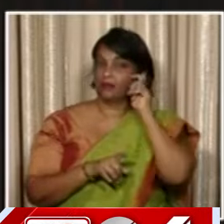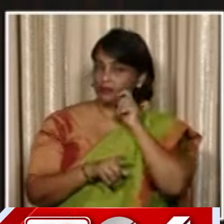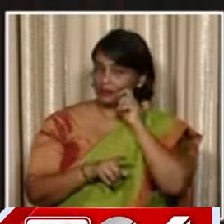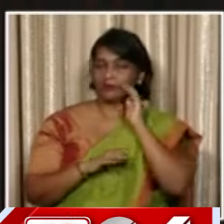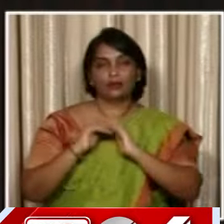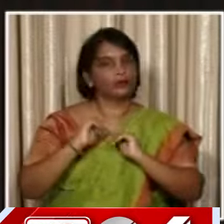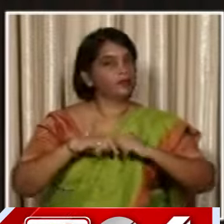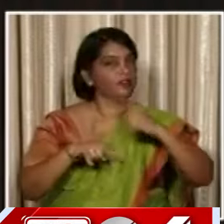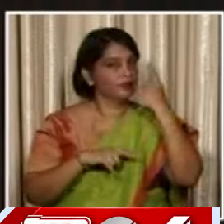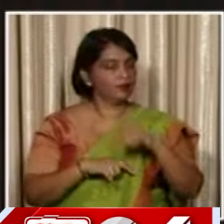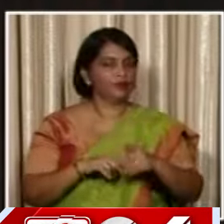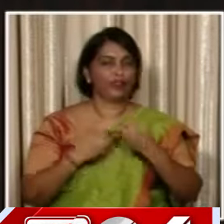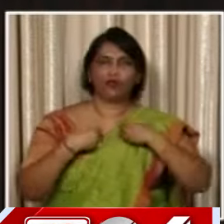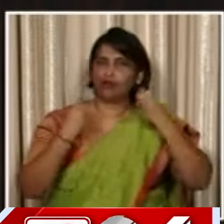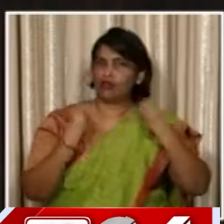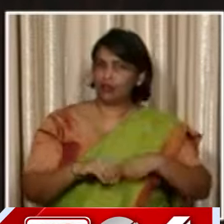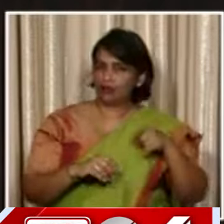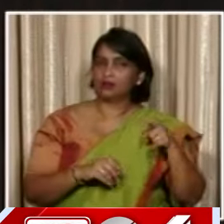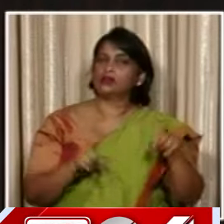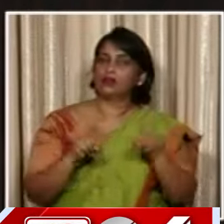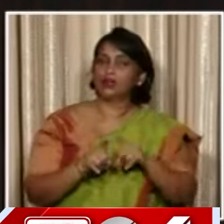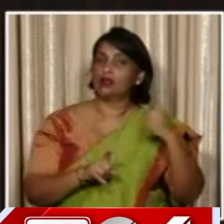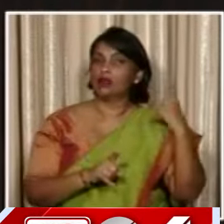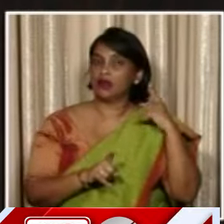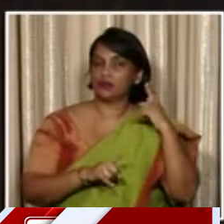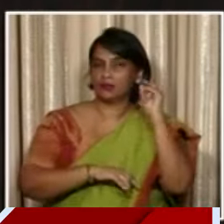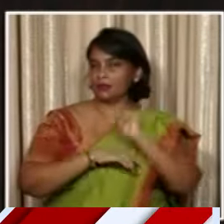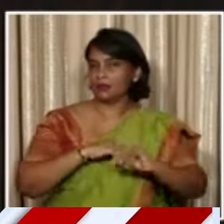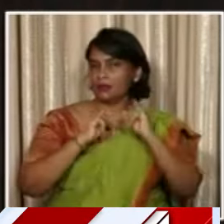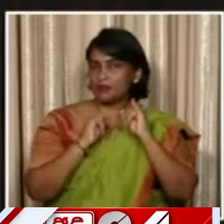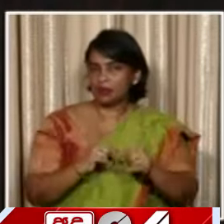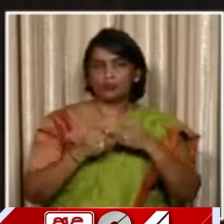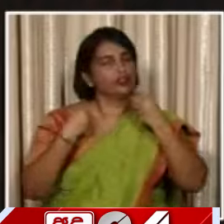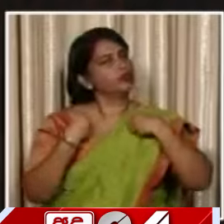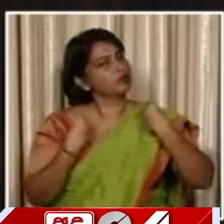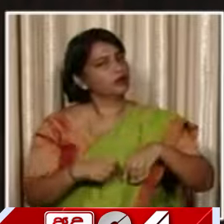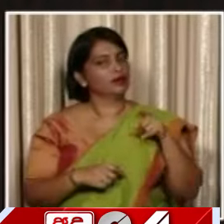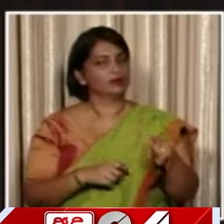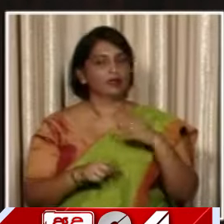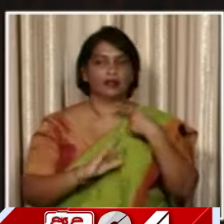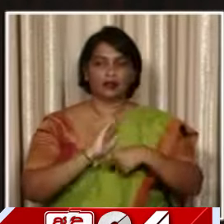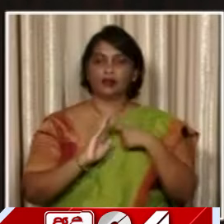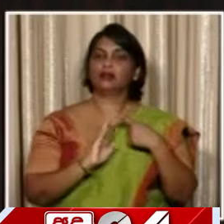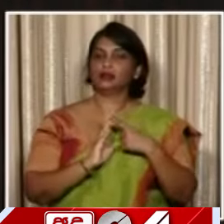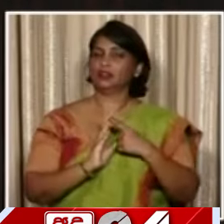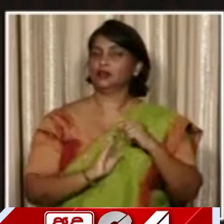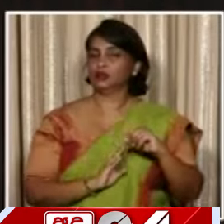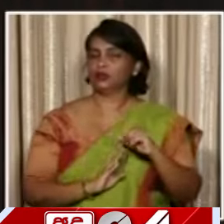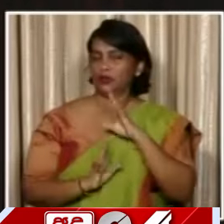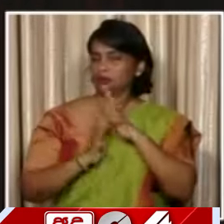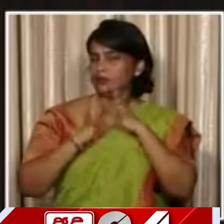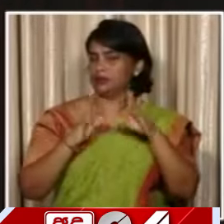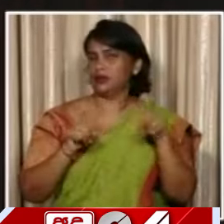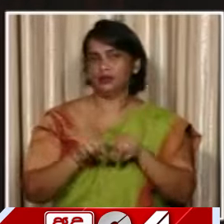ත්‍රස්තවාදී ක්‍රියාවන් නිසා අරාජික වෙච්ච ඒ වගේම හමුදා කුමන්ත්‍රණ කරන්න කියලා අරාජික වෙන්න ගිය රට බලවත්